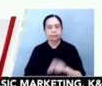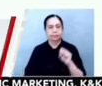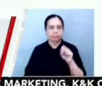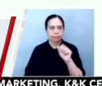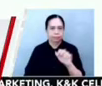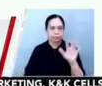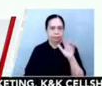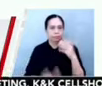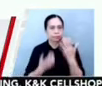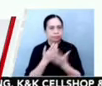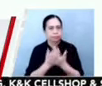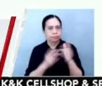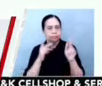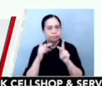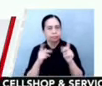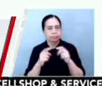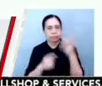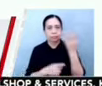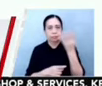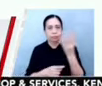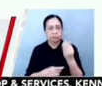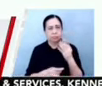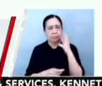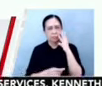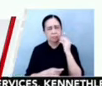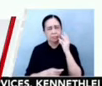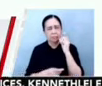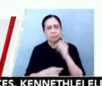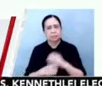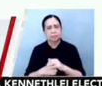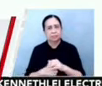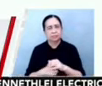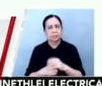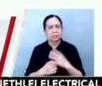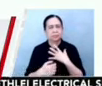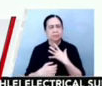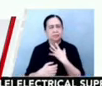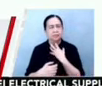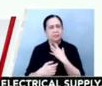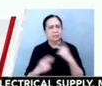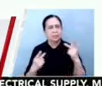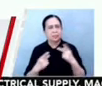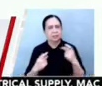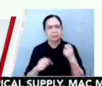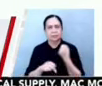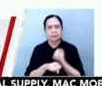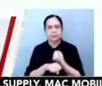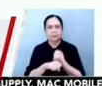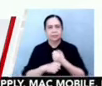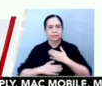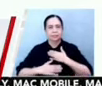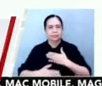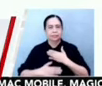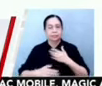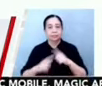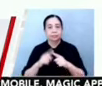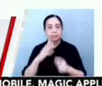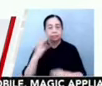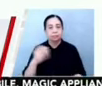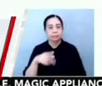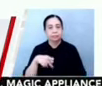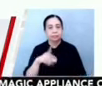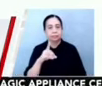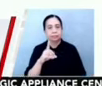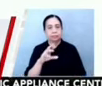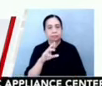residente sa Batangas na nakaranas ng ah pananakit ng lalamunan at hirap sa paghinga pero ayon sa Batangas pdrrmo wala silang